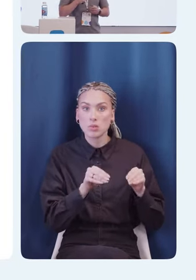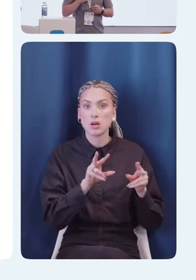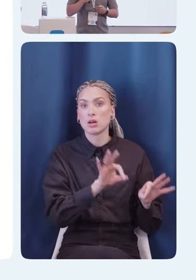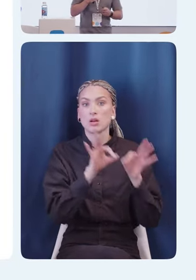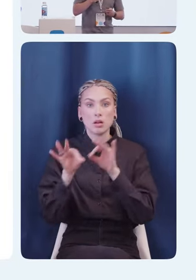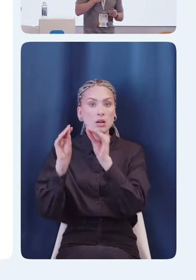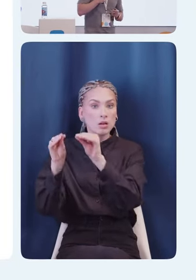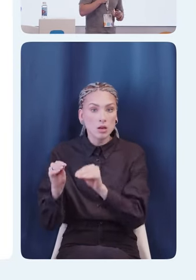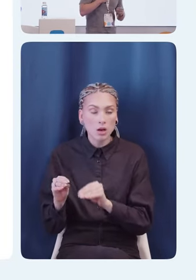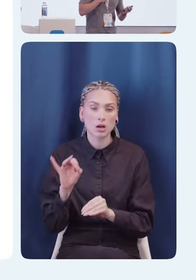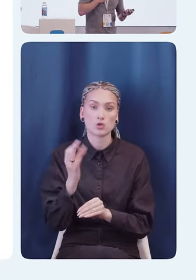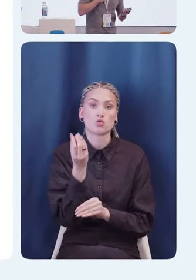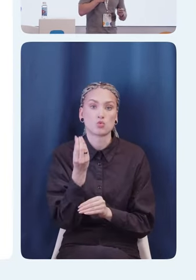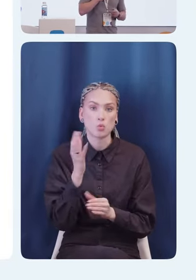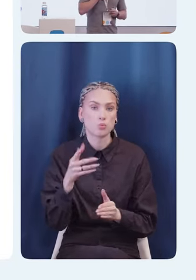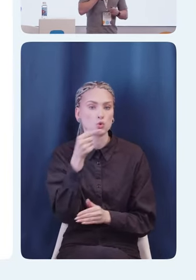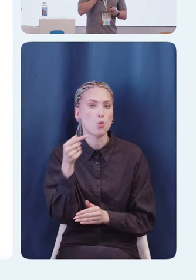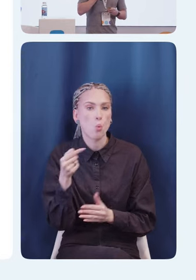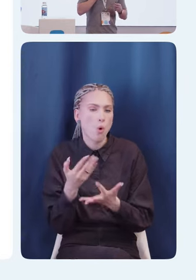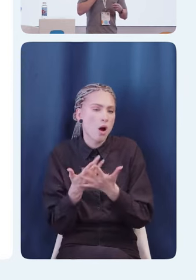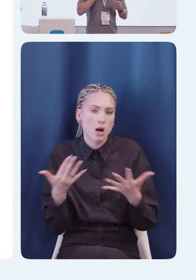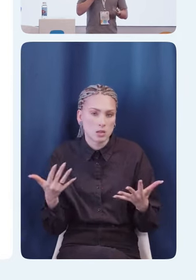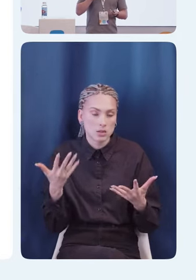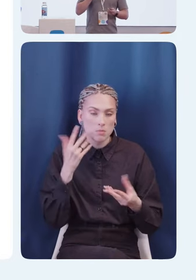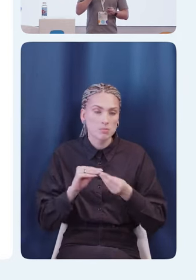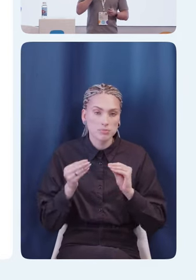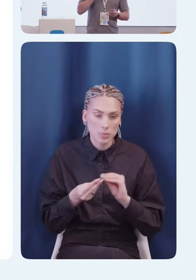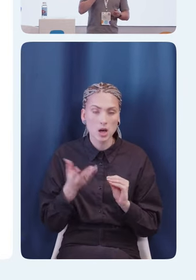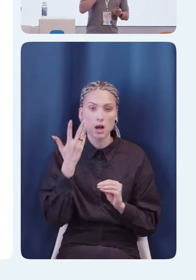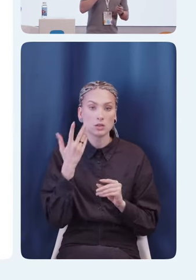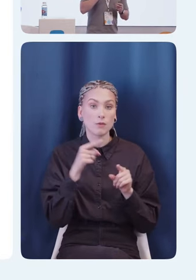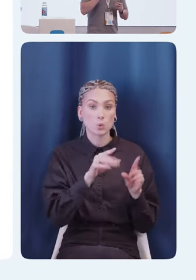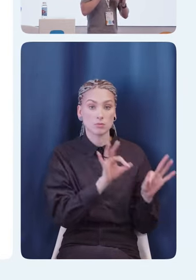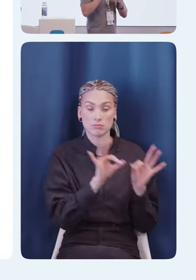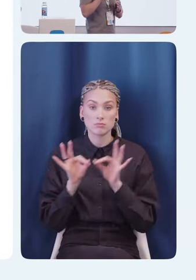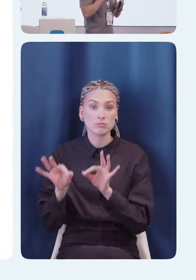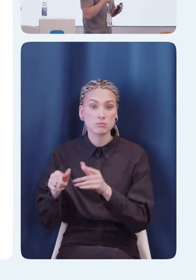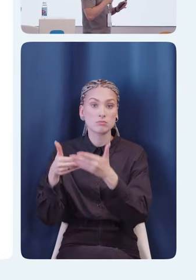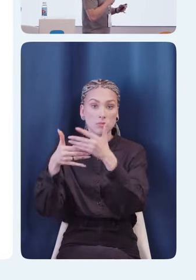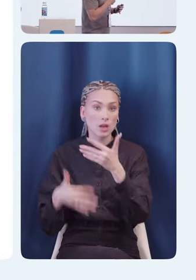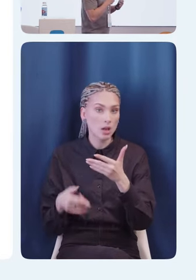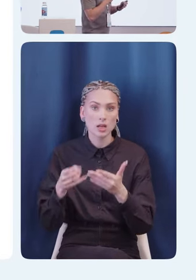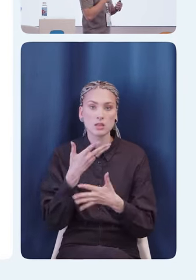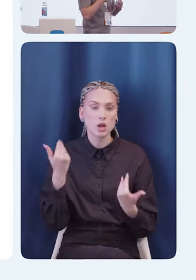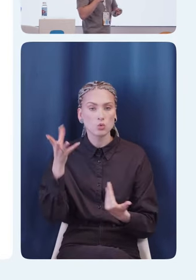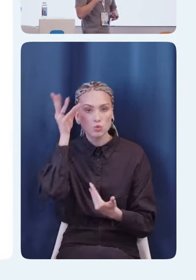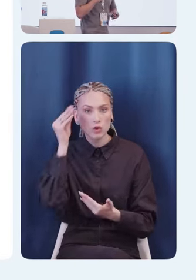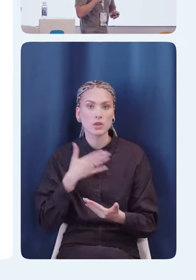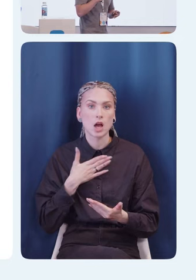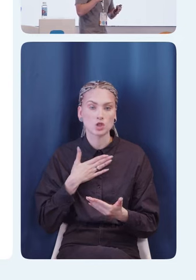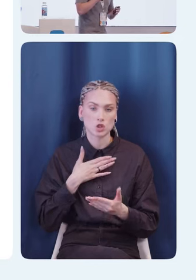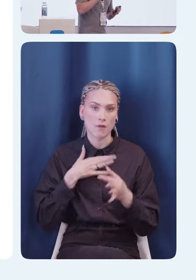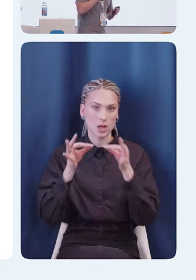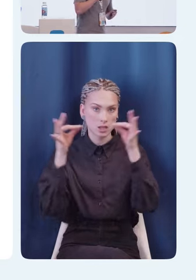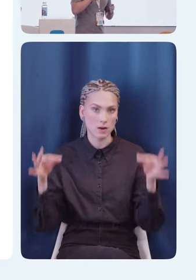и сталкиваться с нюансами, когда вот эти компоненты, они не учитывают какие-то нюансы нашего конкретного интерфейса.